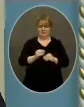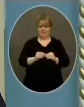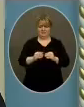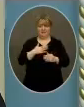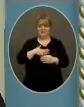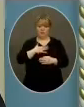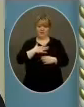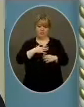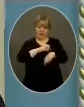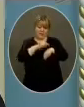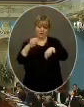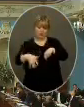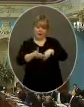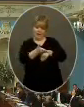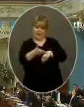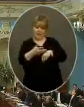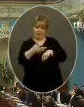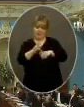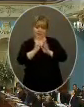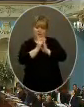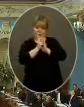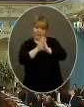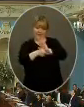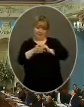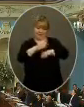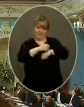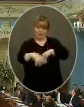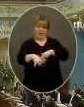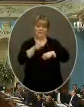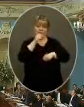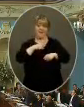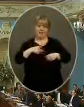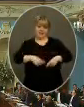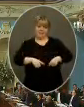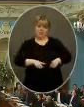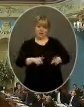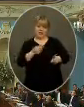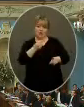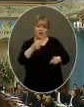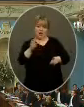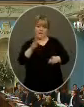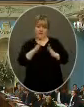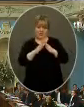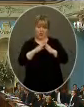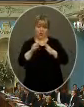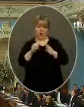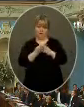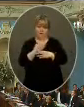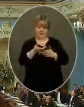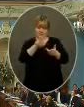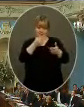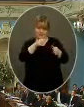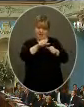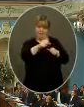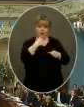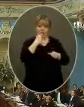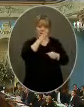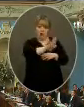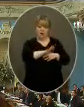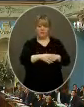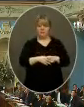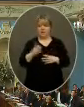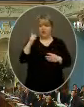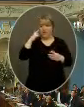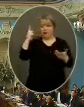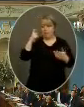S'il vous plaît, on perd du temps, le chronovètre fonctionne. Mme la députée de Hochelaga, Maisonneuve, c'est à vous la parole. Parce